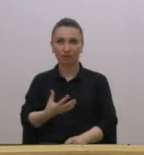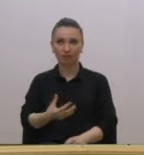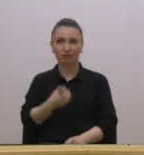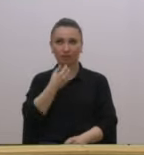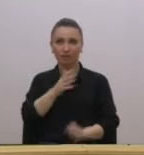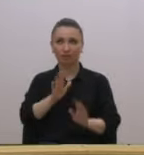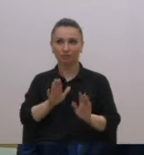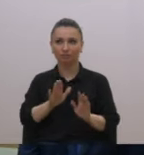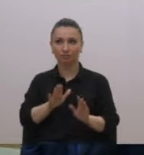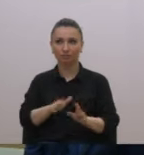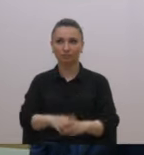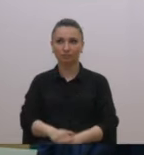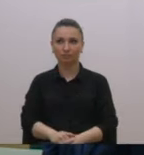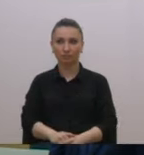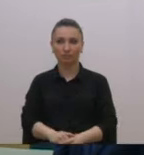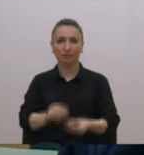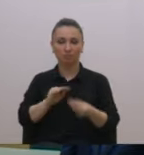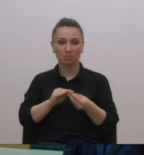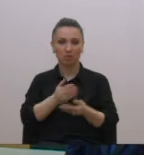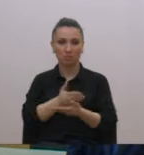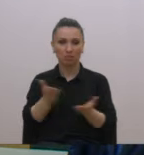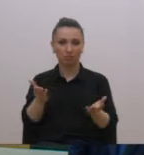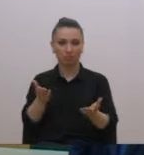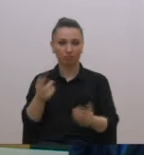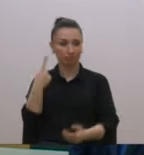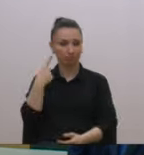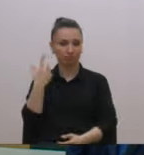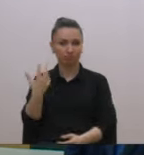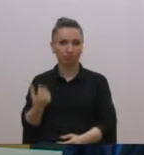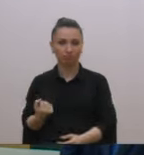კარგით. მეგობრებო,